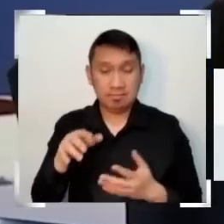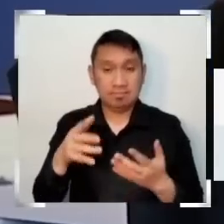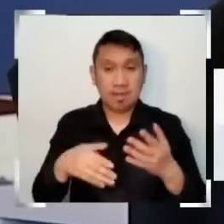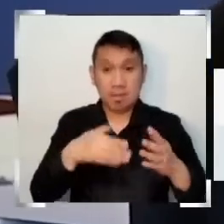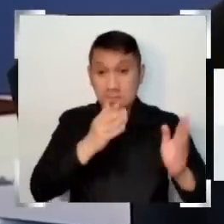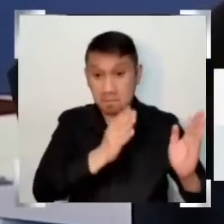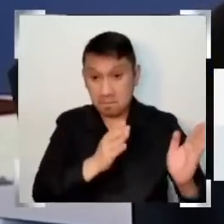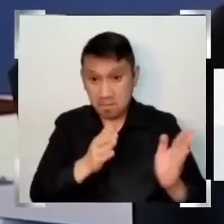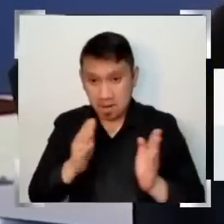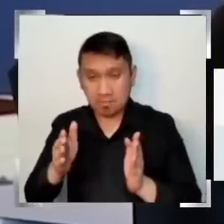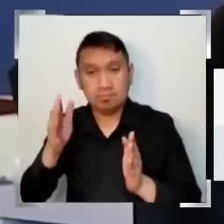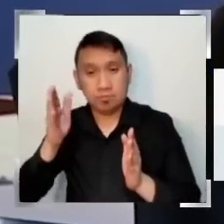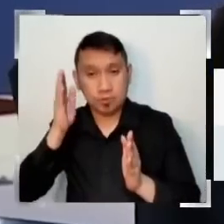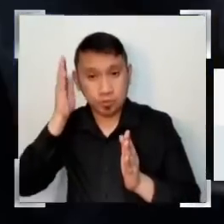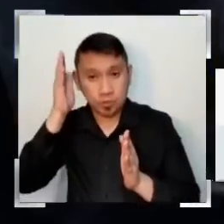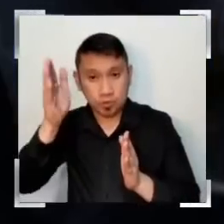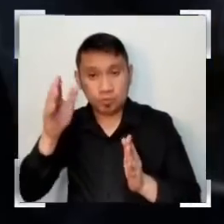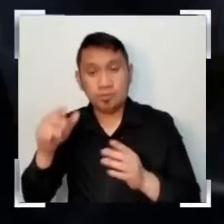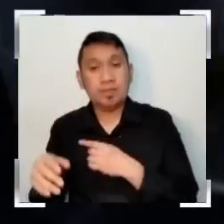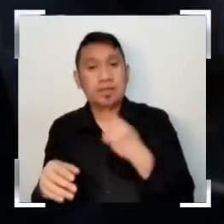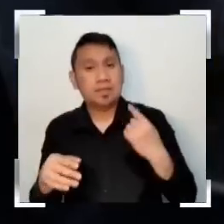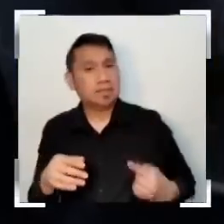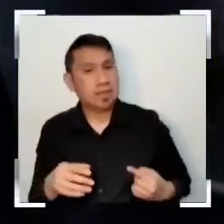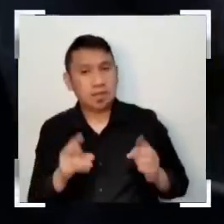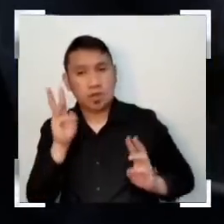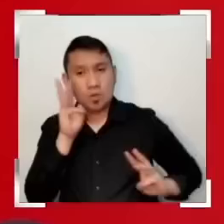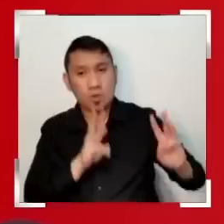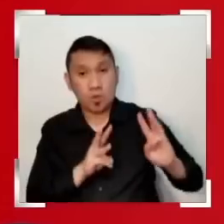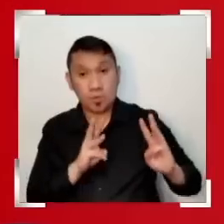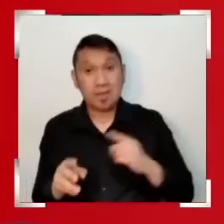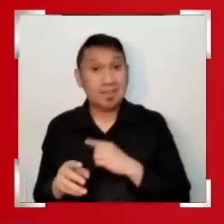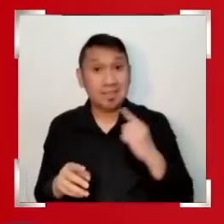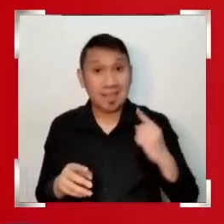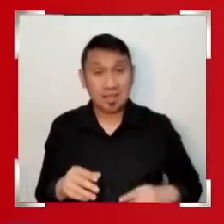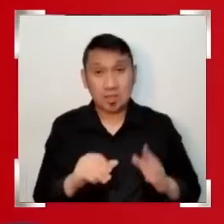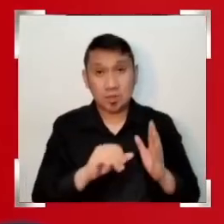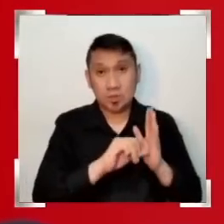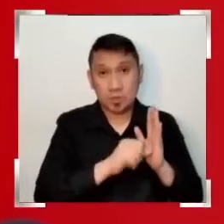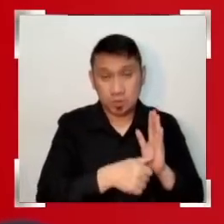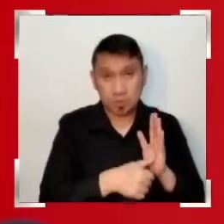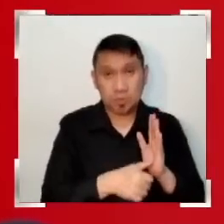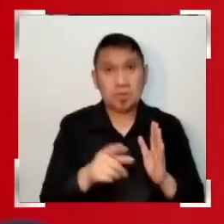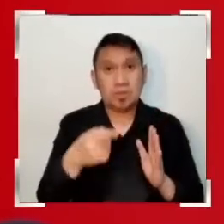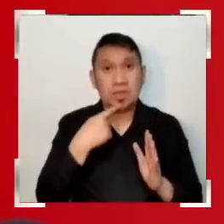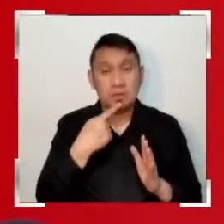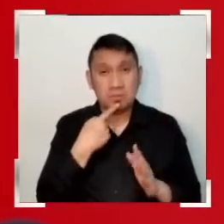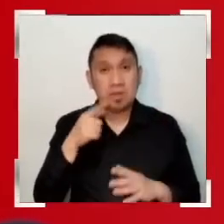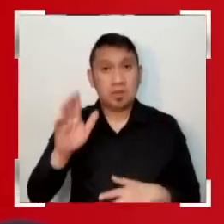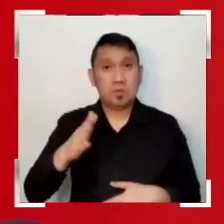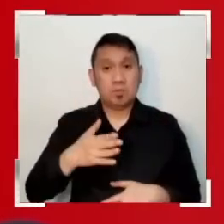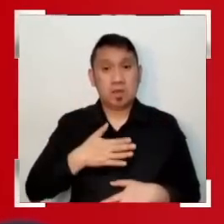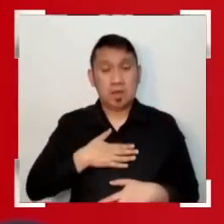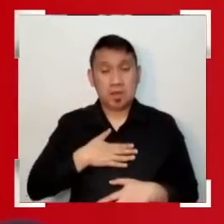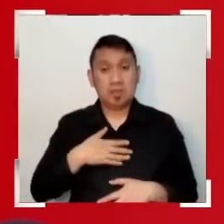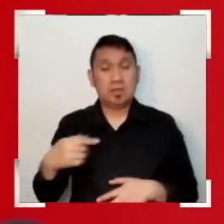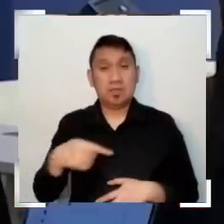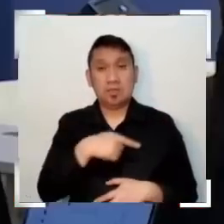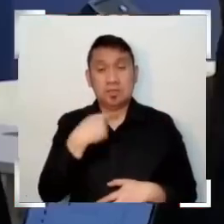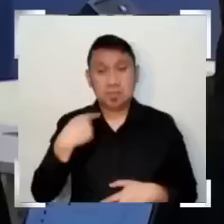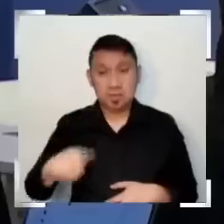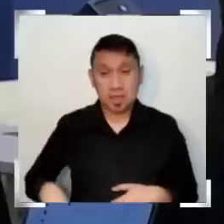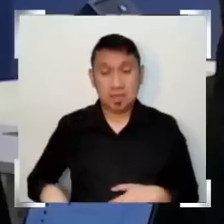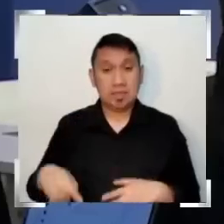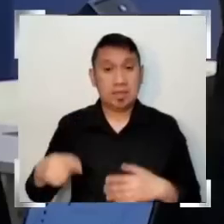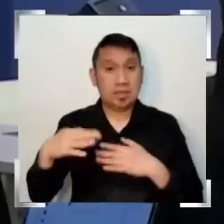ng China. Muling iginiit ng China ang soberanya nito sa South China Sea sa kabila ng 2016 arbitral ruling